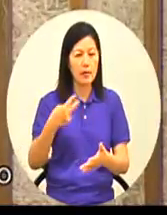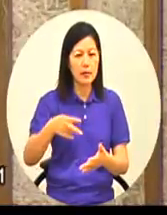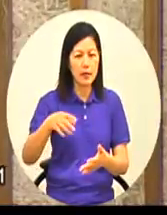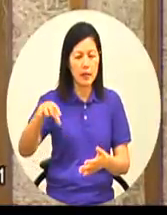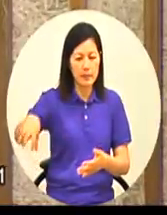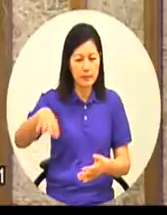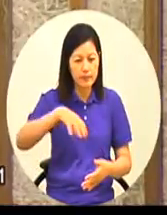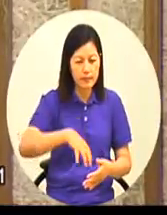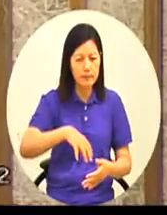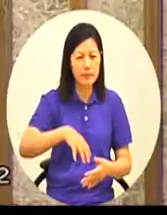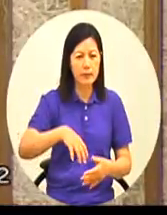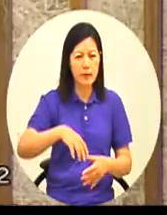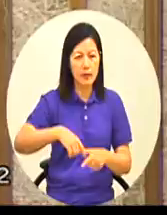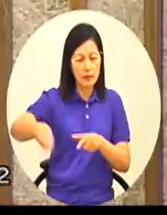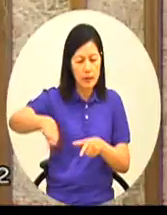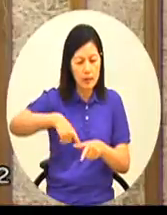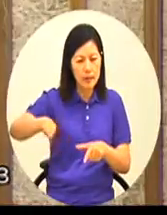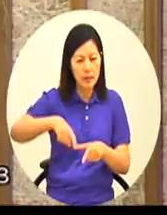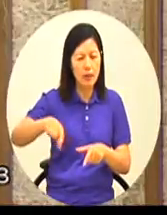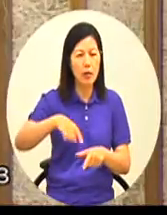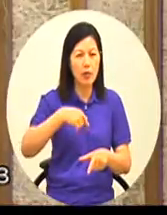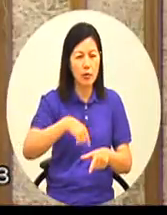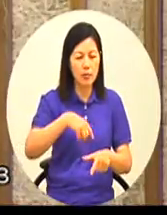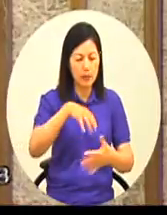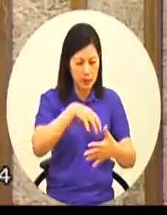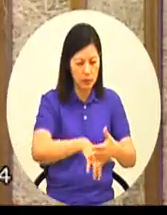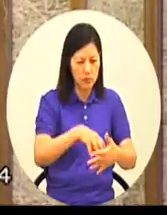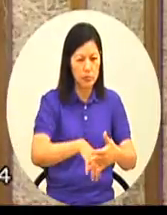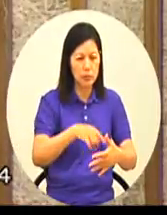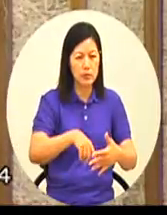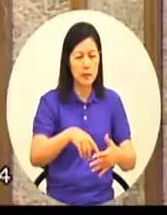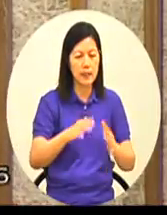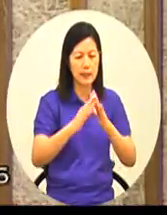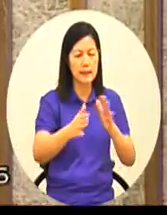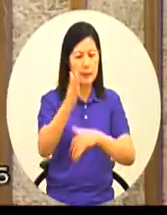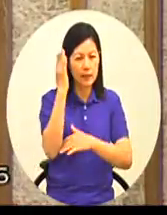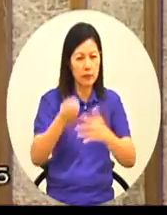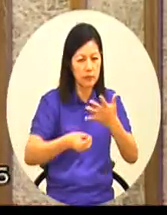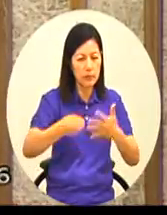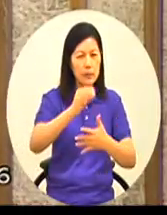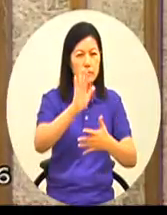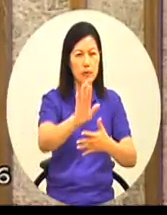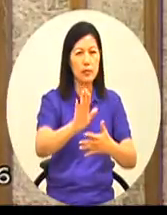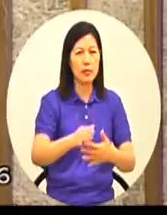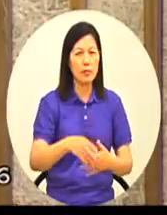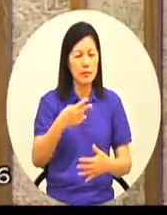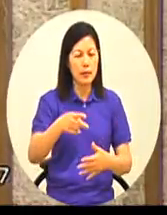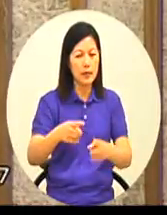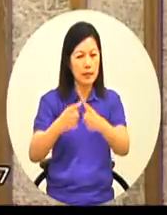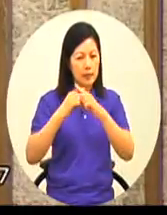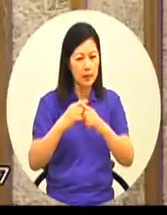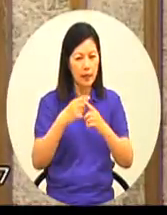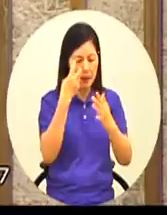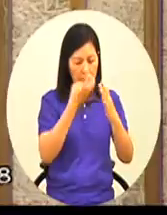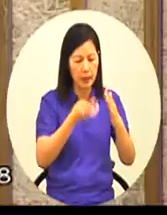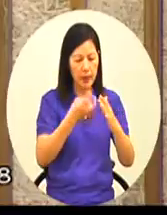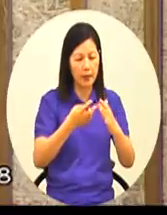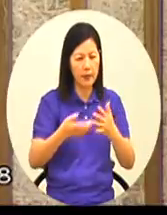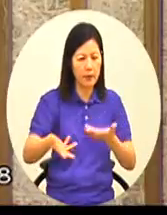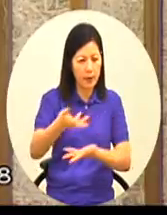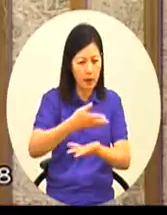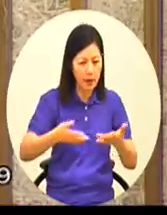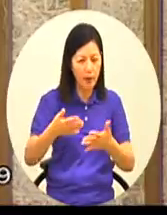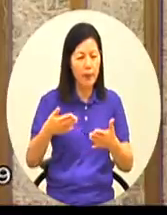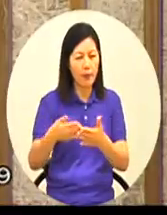己城市的我们自己的局处这个直接的一个市政上有拉上来，然后我们对来访的一个城市也有一个对应点。